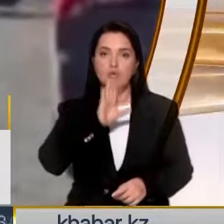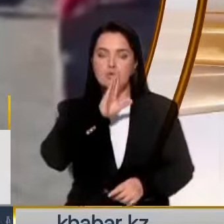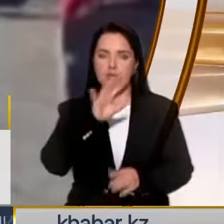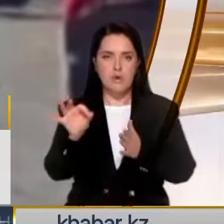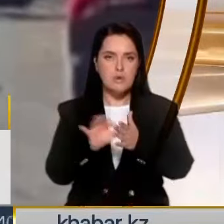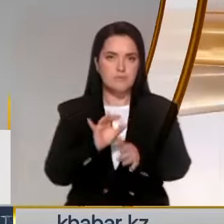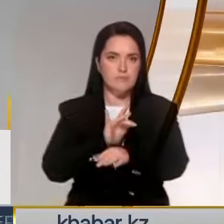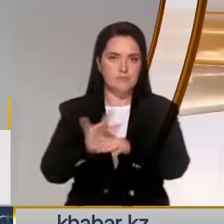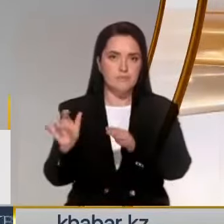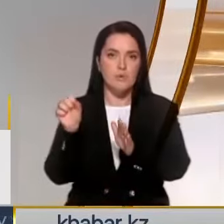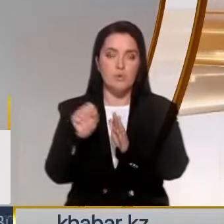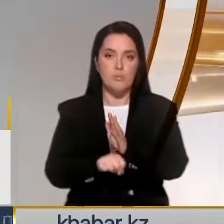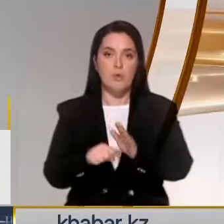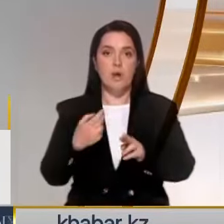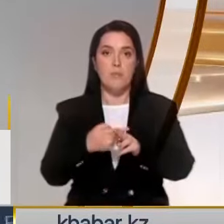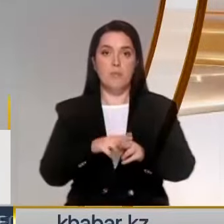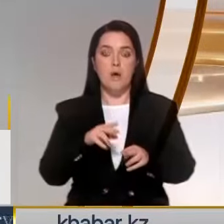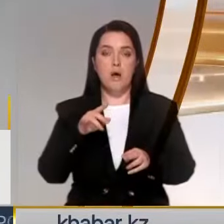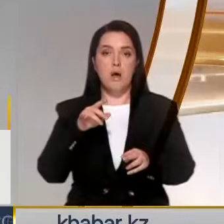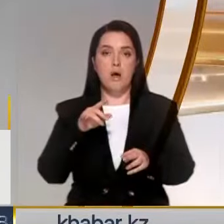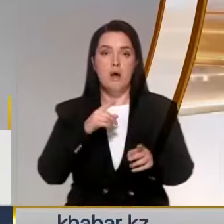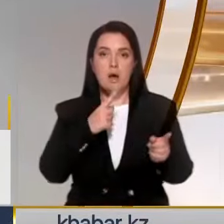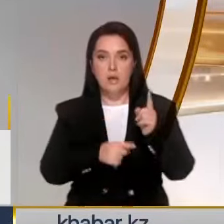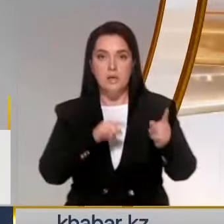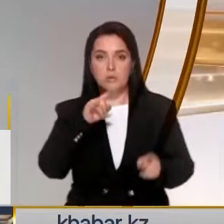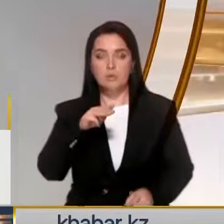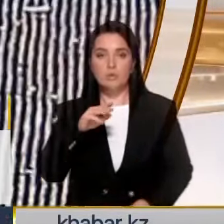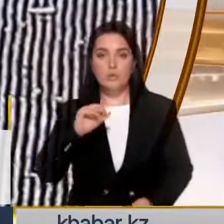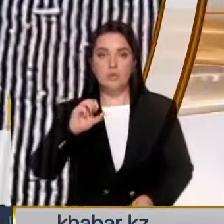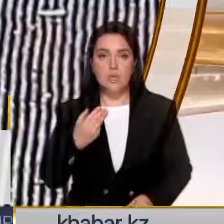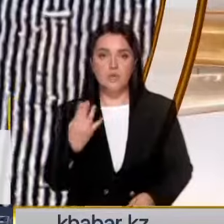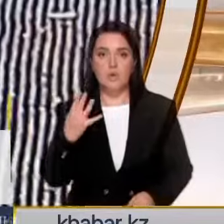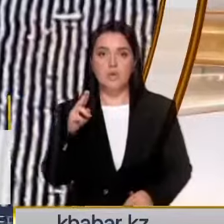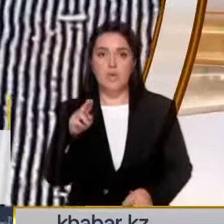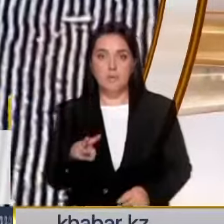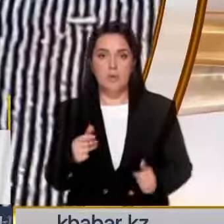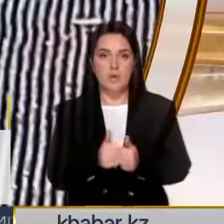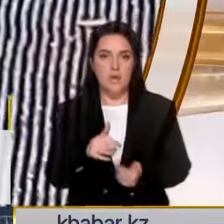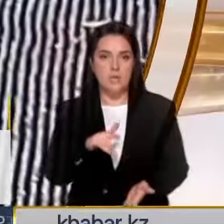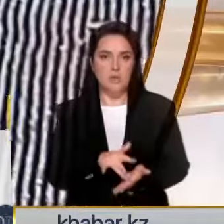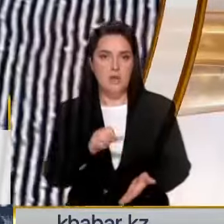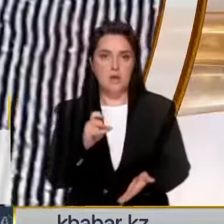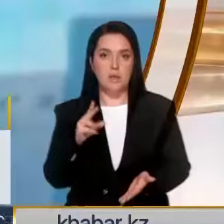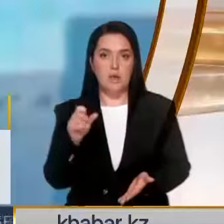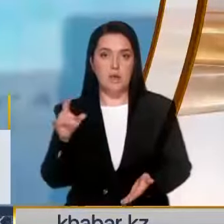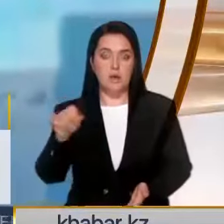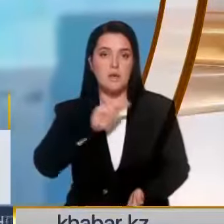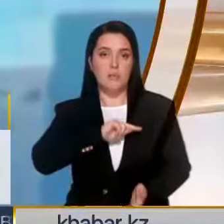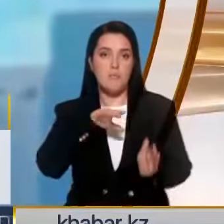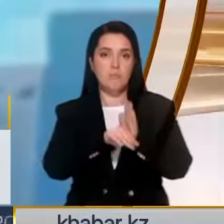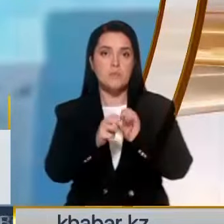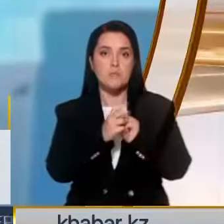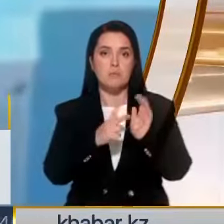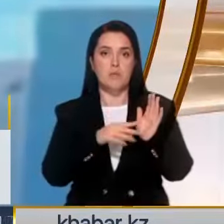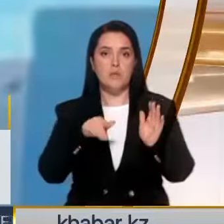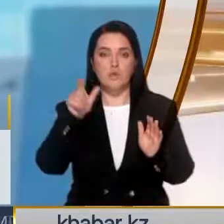были ликвидированы. Штаб-квартира аэрокосмической компании «Тусаш» находится в 40 километрах от центра Анкары. На предприятии работают почти 17